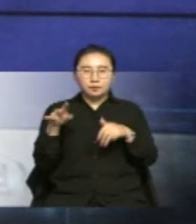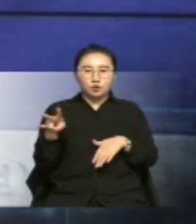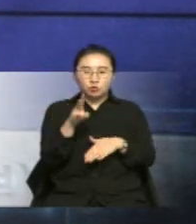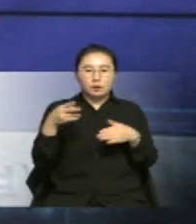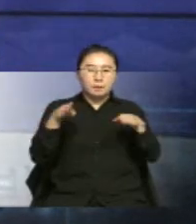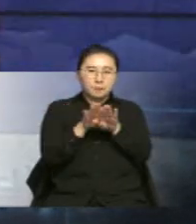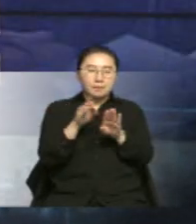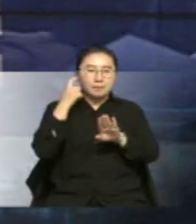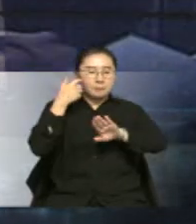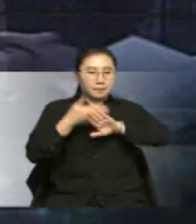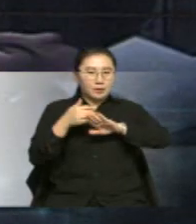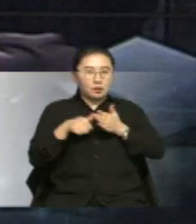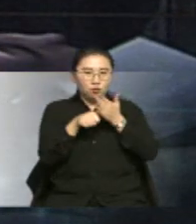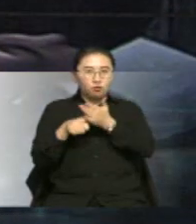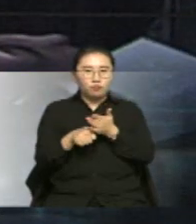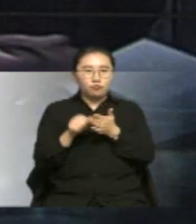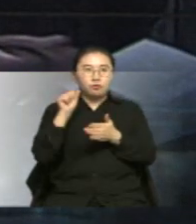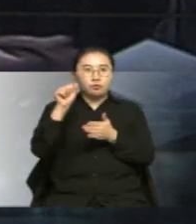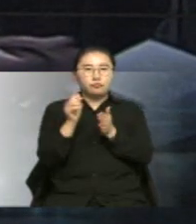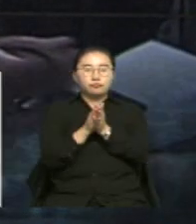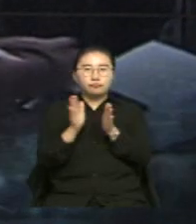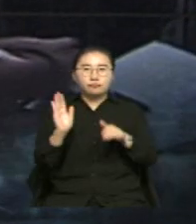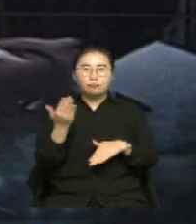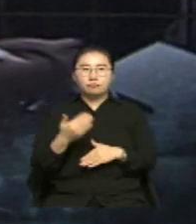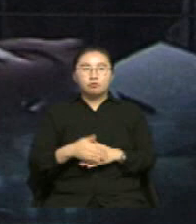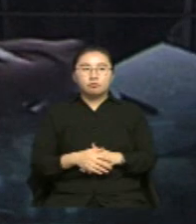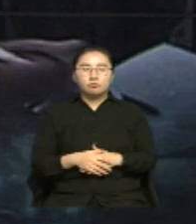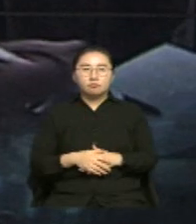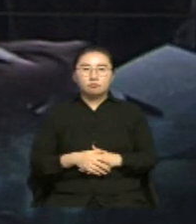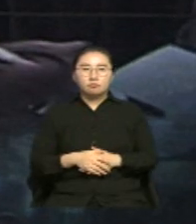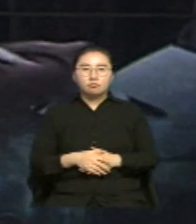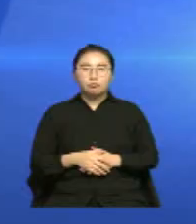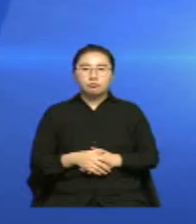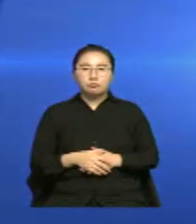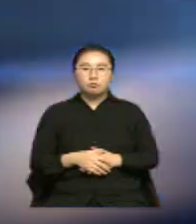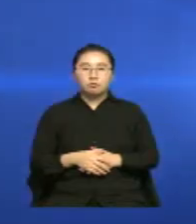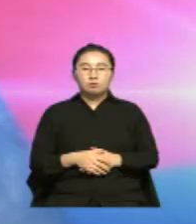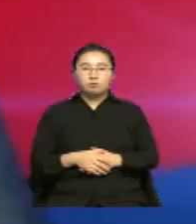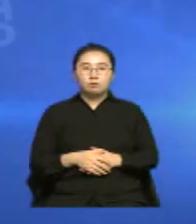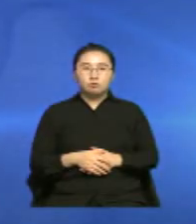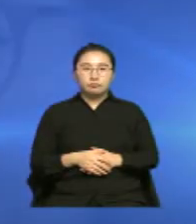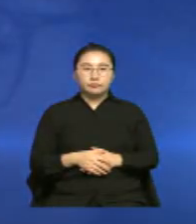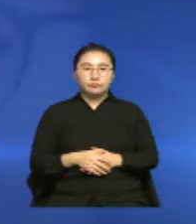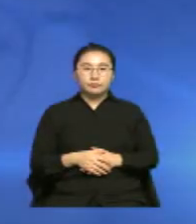우체국 폐국을 반대하는 서명운동에 돌입했습니다. 천서연 기자입니다.